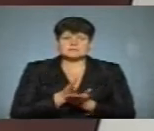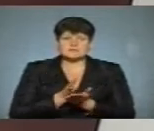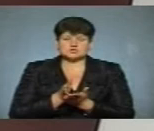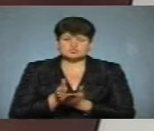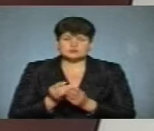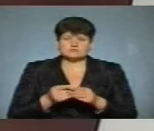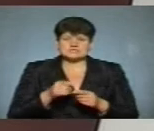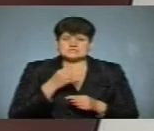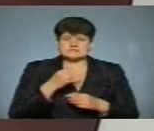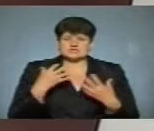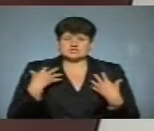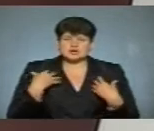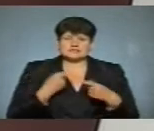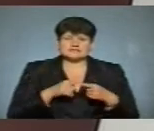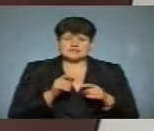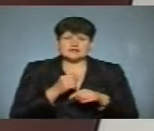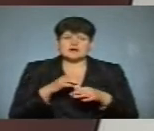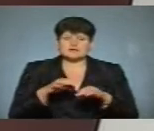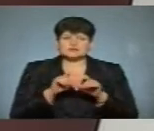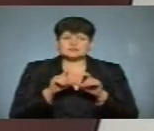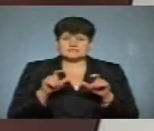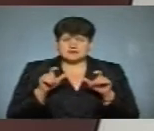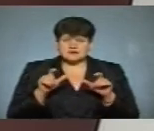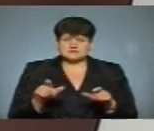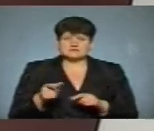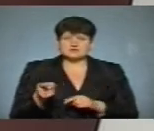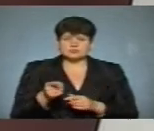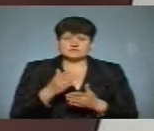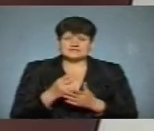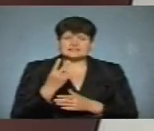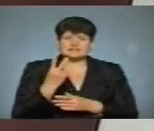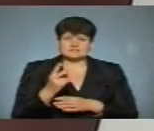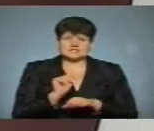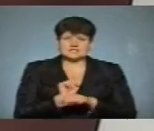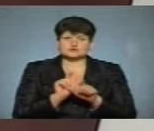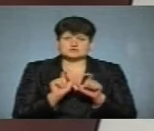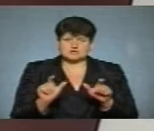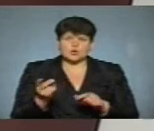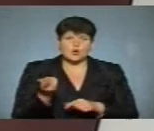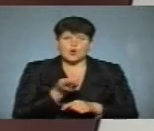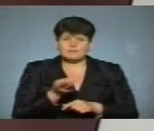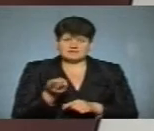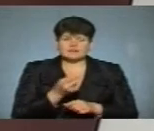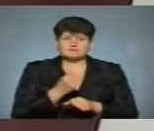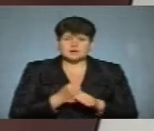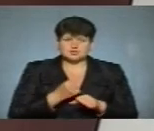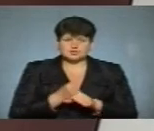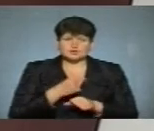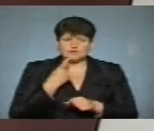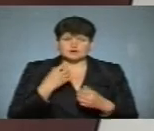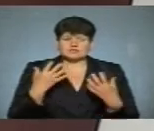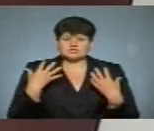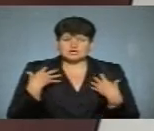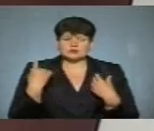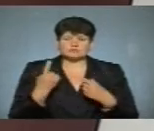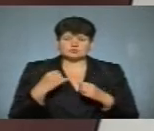це повідомив начальник цієї автостанції Олег Швайкевич. У Тернополі є 2 автостанції, обидві вони працюють, каже начальник обласного